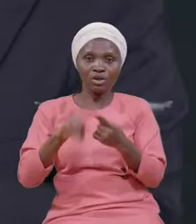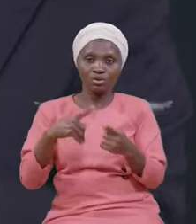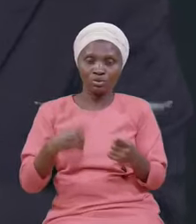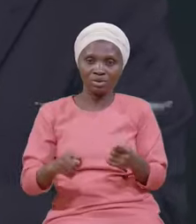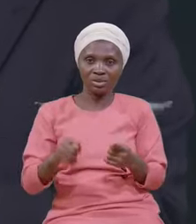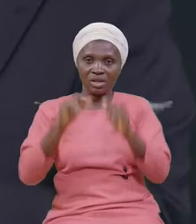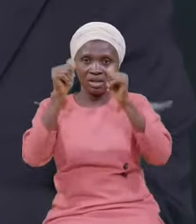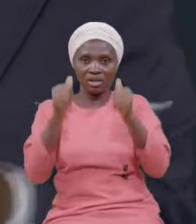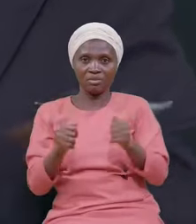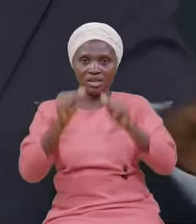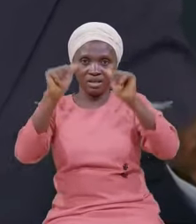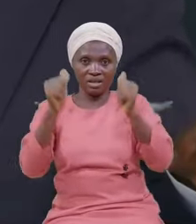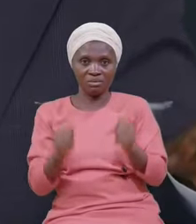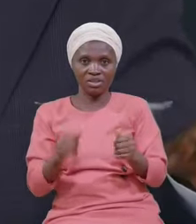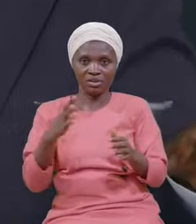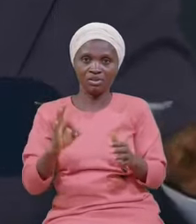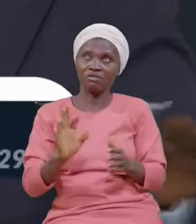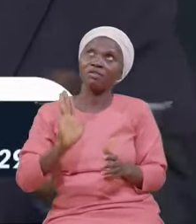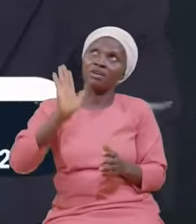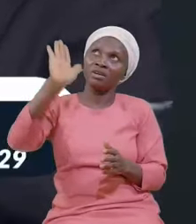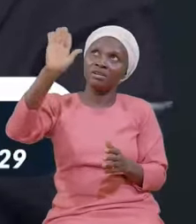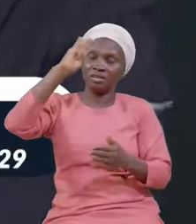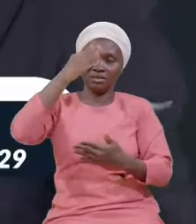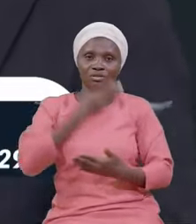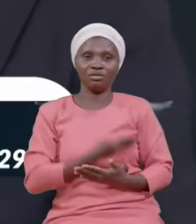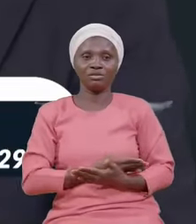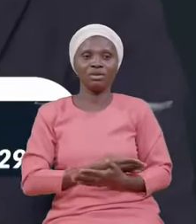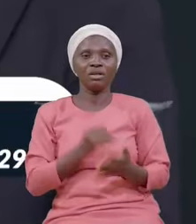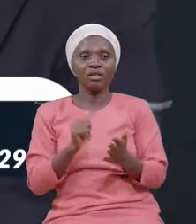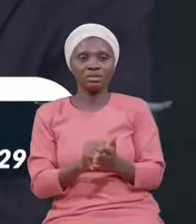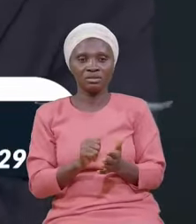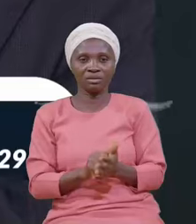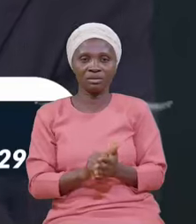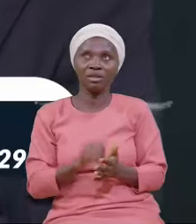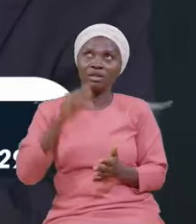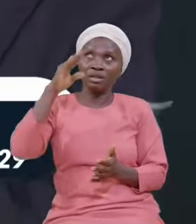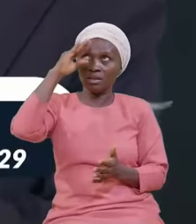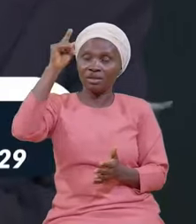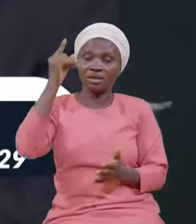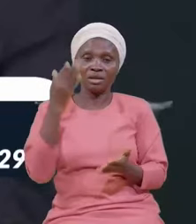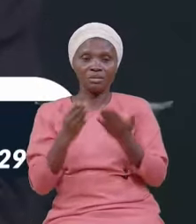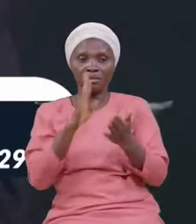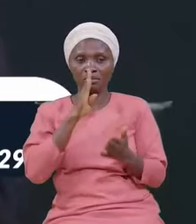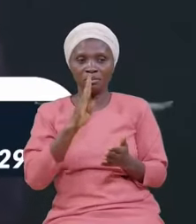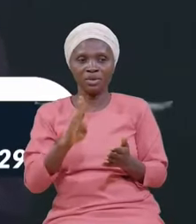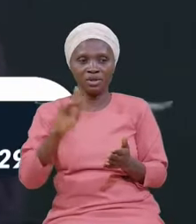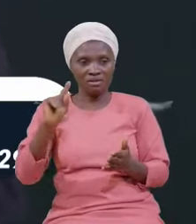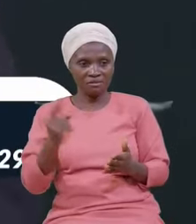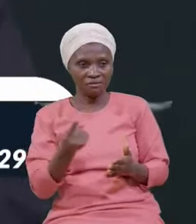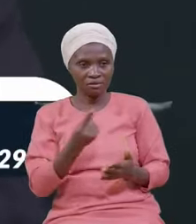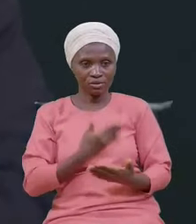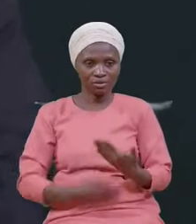afin que son Fils fût le premier né entre plusieurs frères.